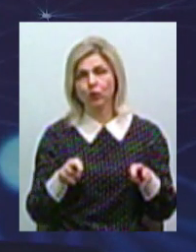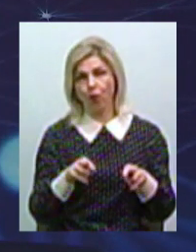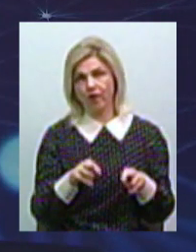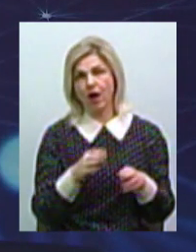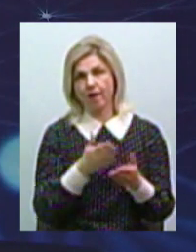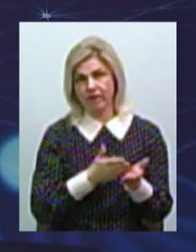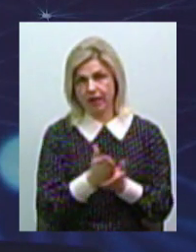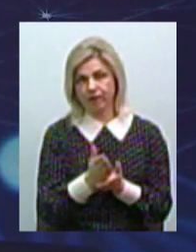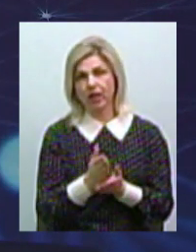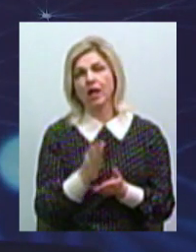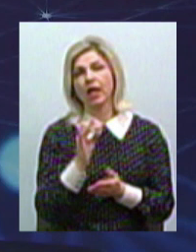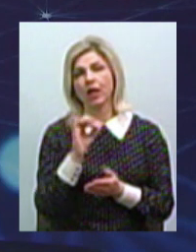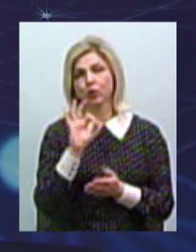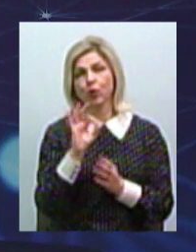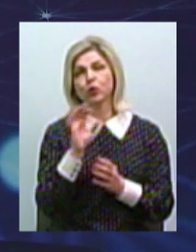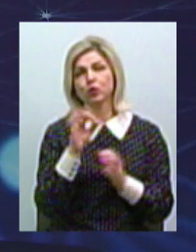0800-500-335. І з мобільного